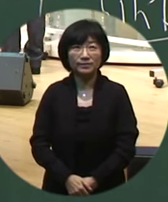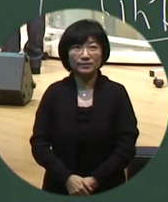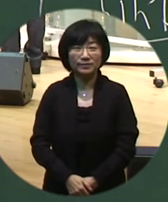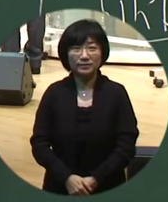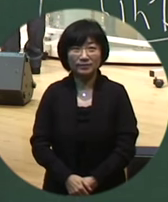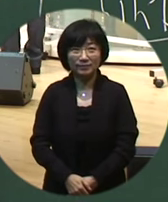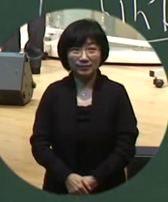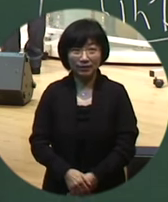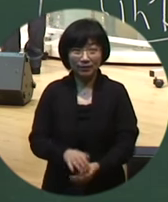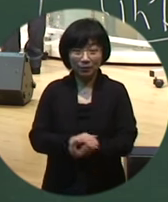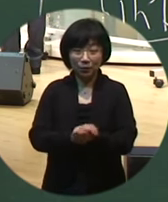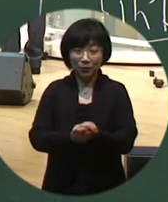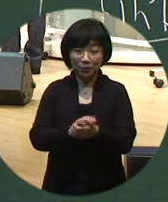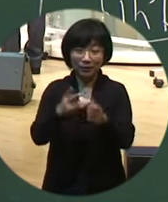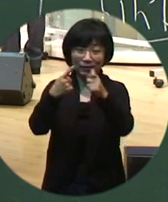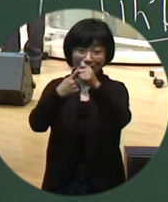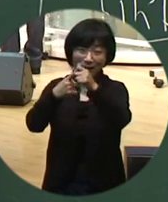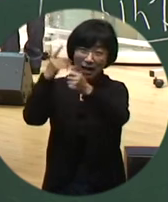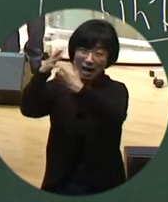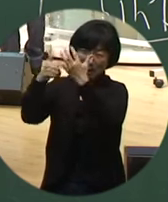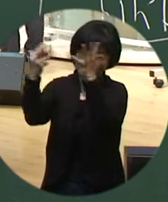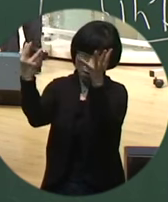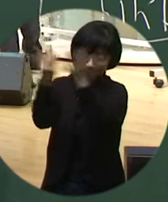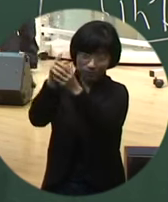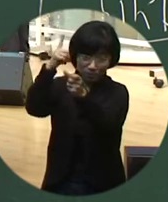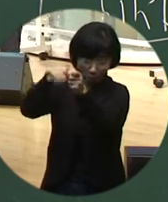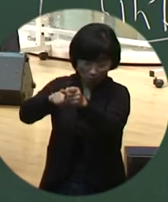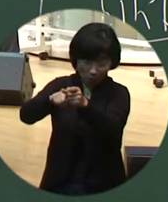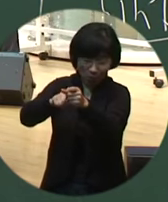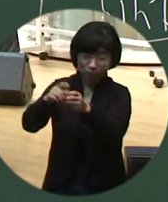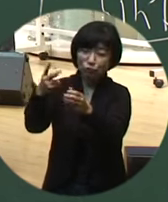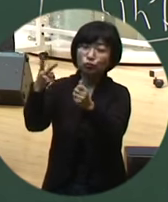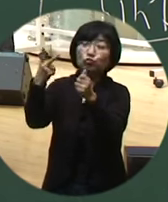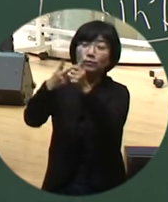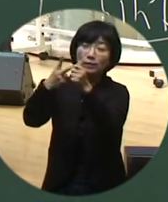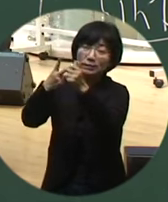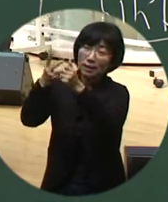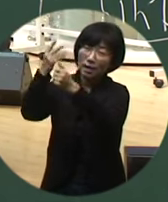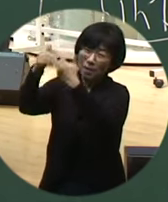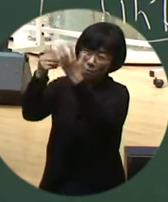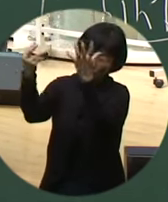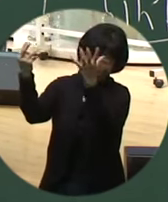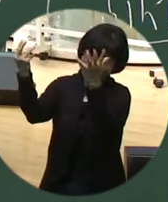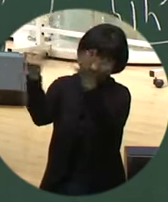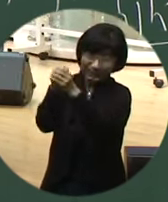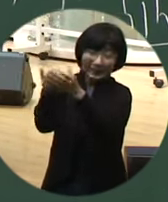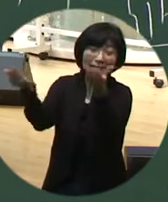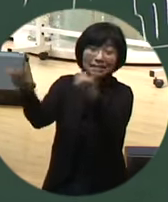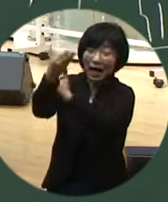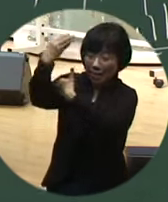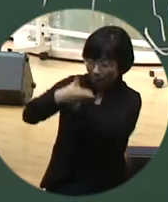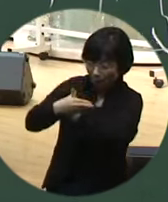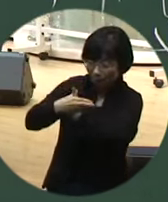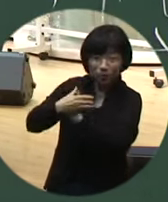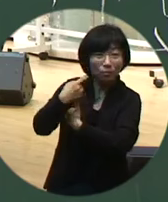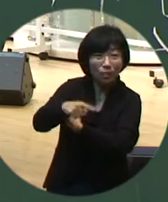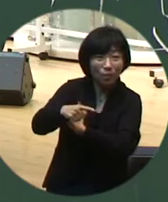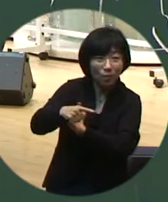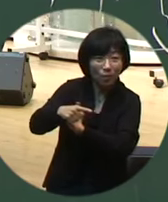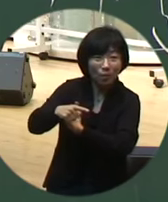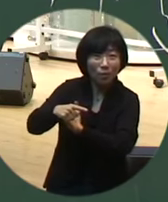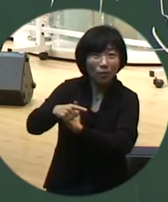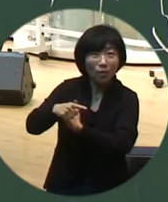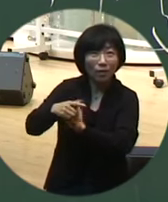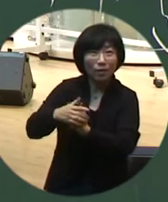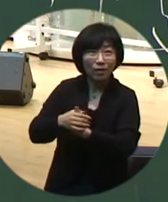절대 사명. Absolute mission. 하나님이 저와 여러분을 향한 목표가 있습니다. 그게